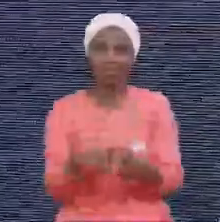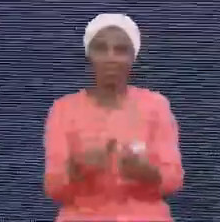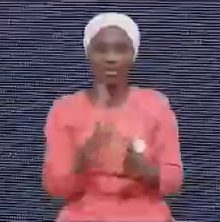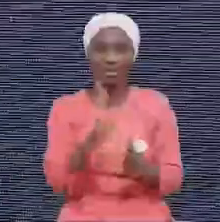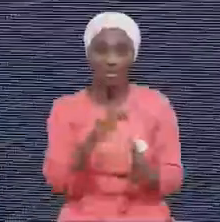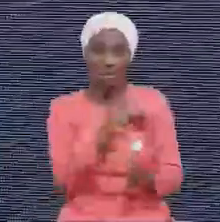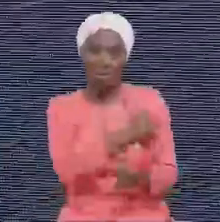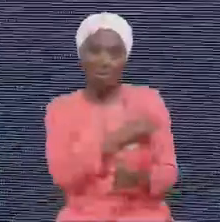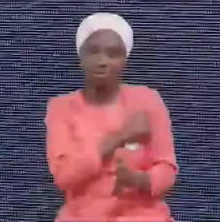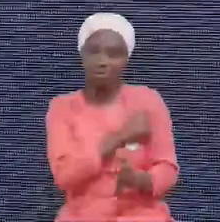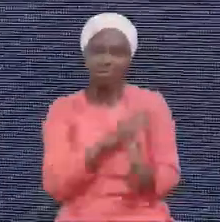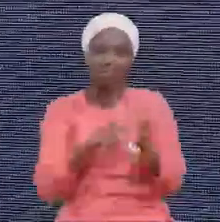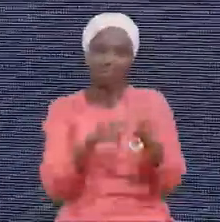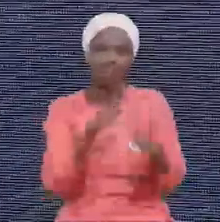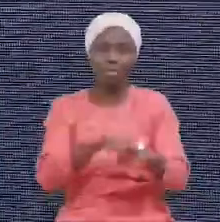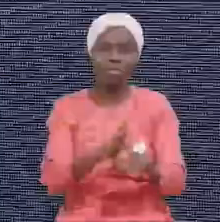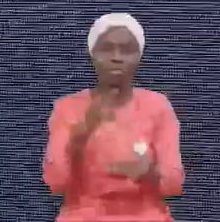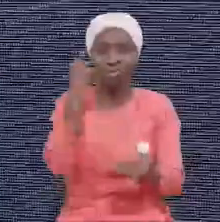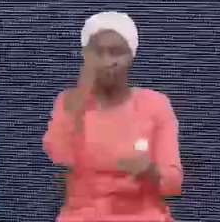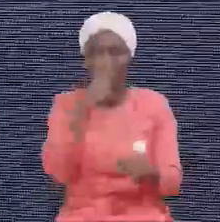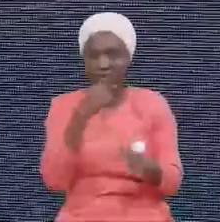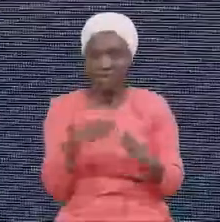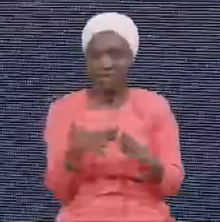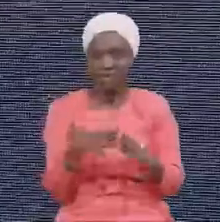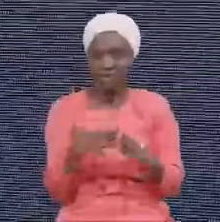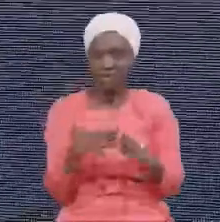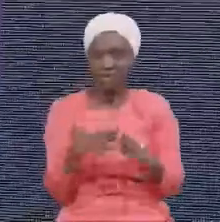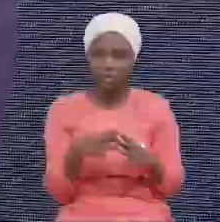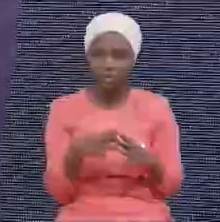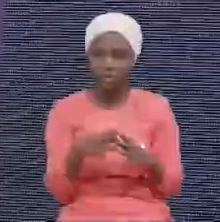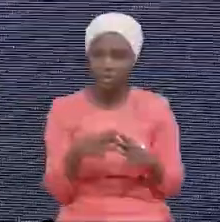ton attitude se reflète sur ton visage.